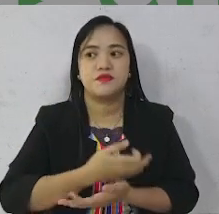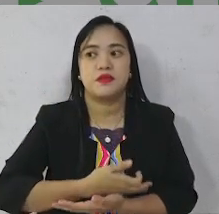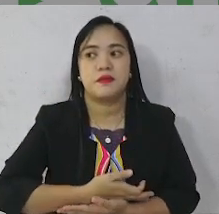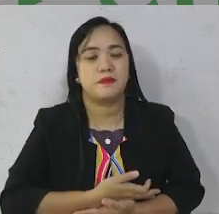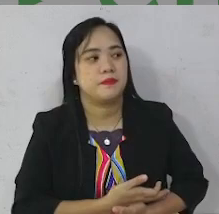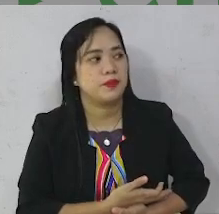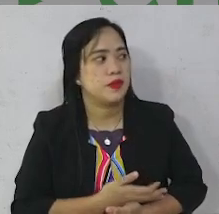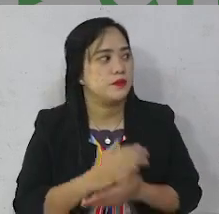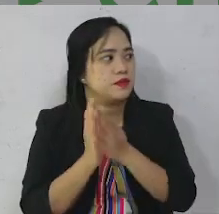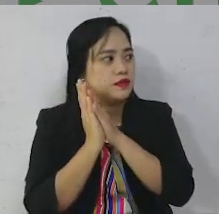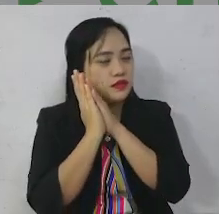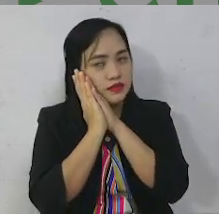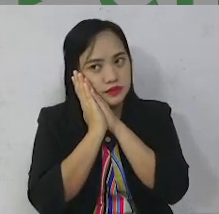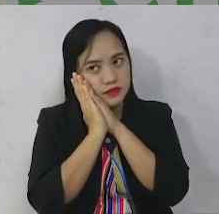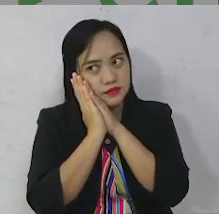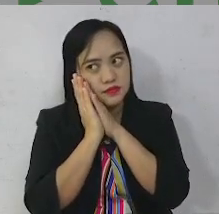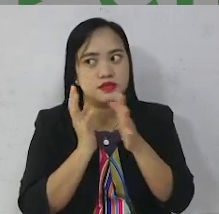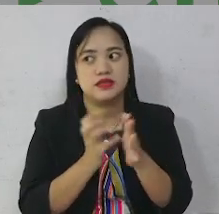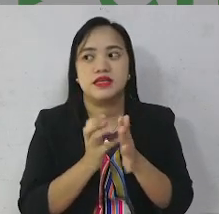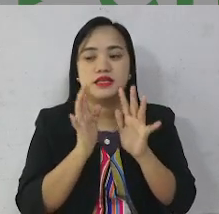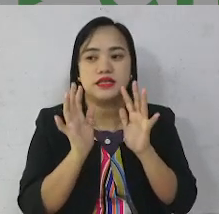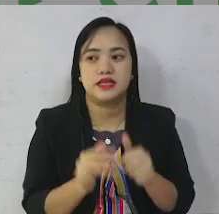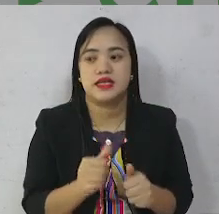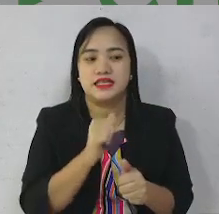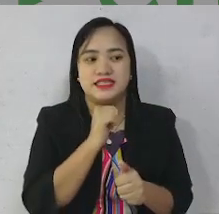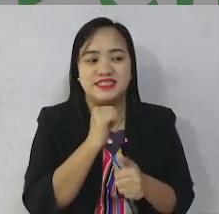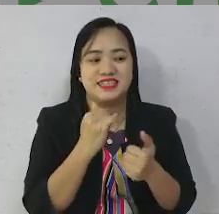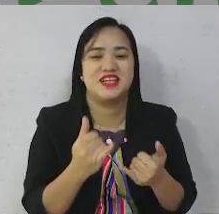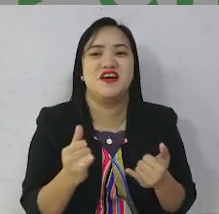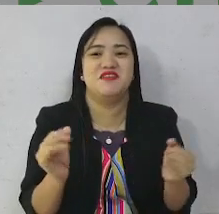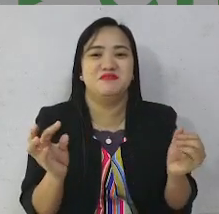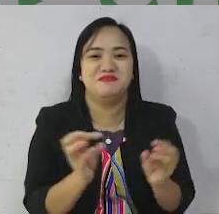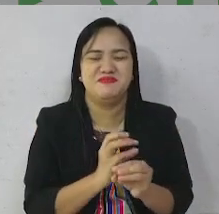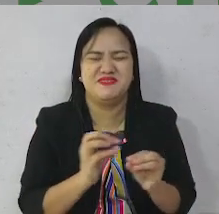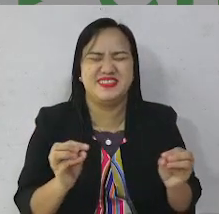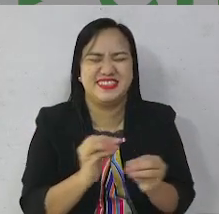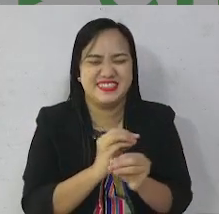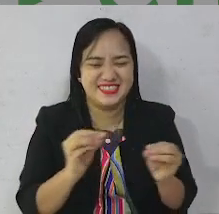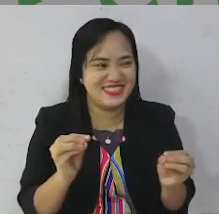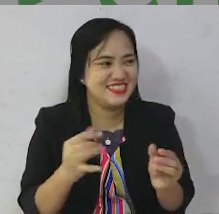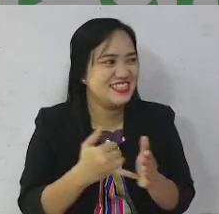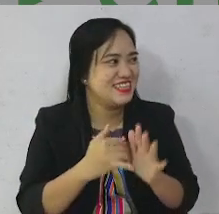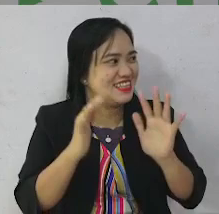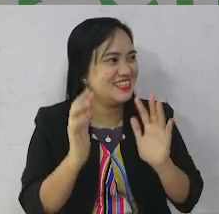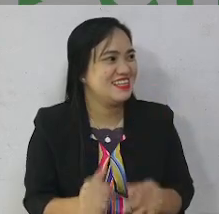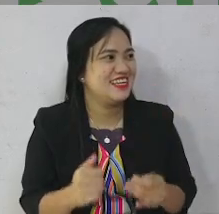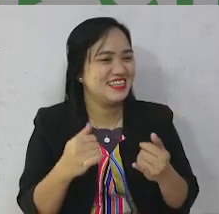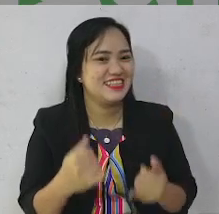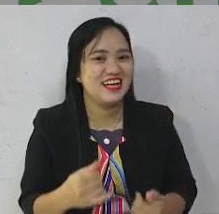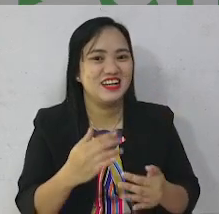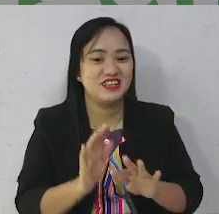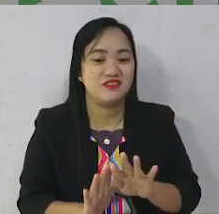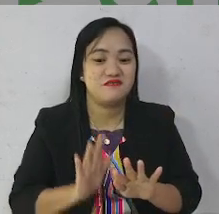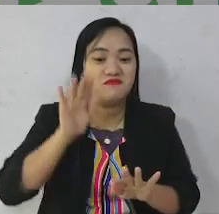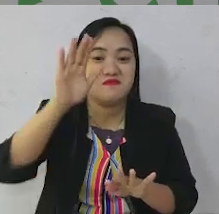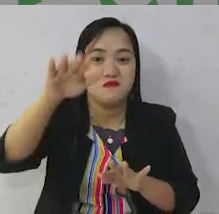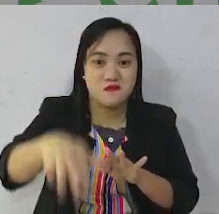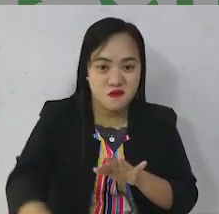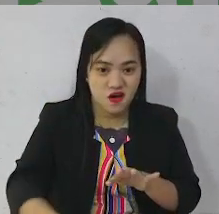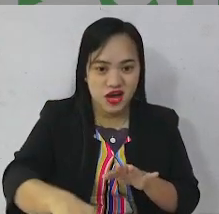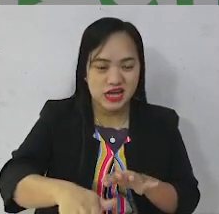maaaring hindi na ito tumangkad o lumaki naku ito na naman height na naman ang usapan O ' ba naku